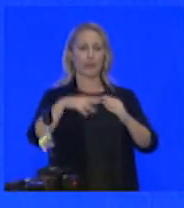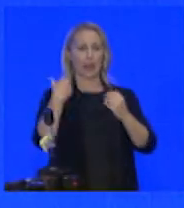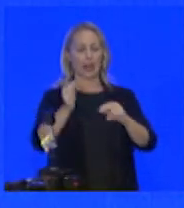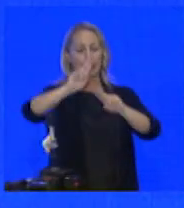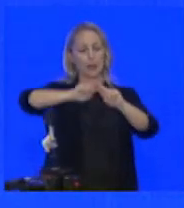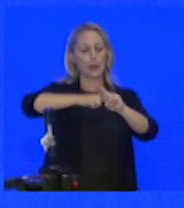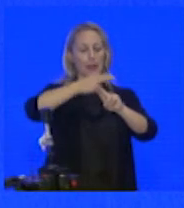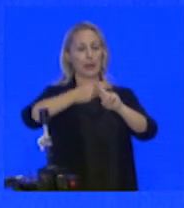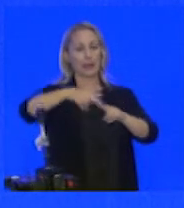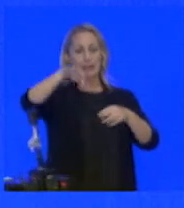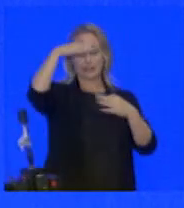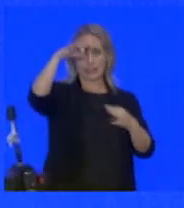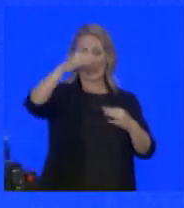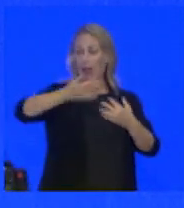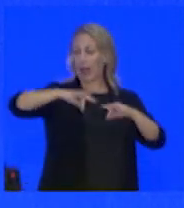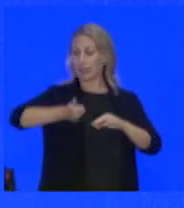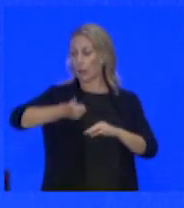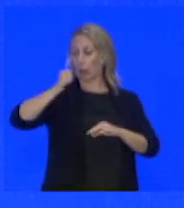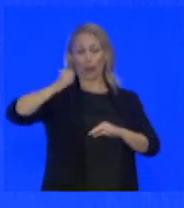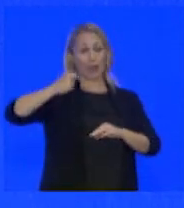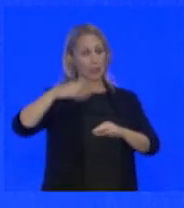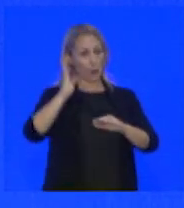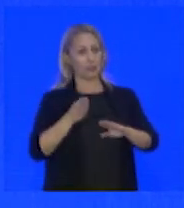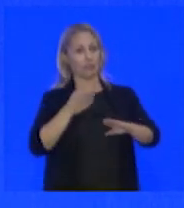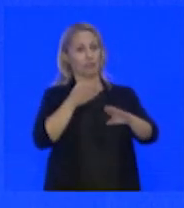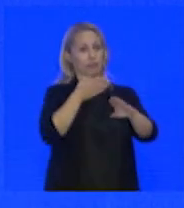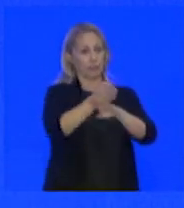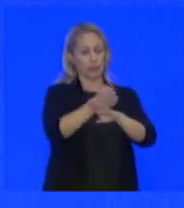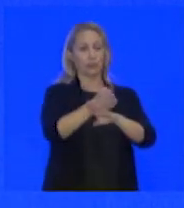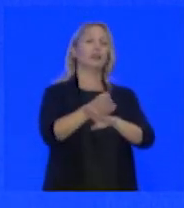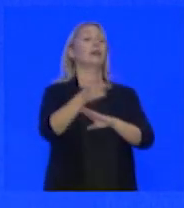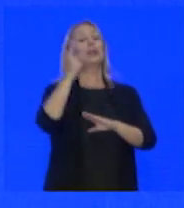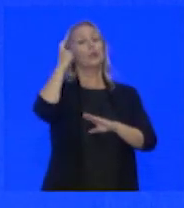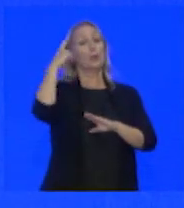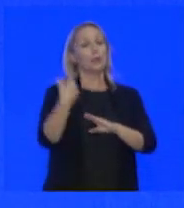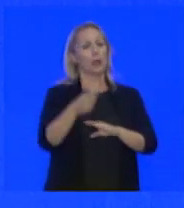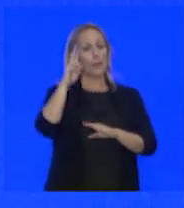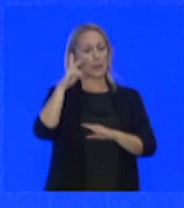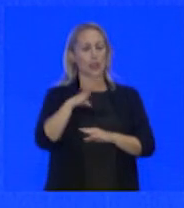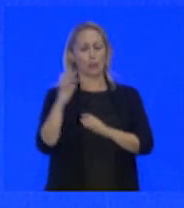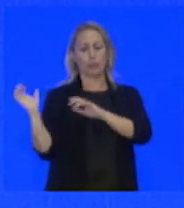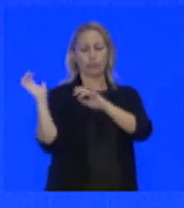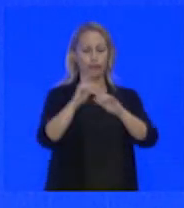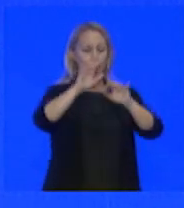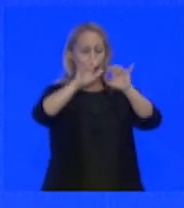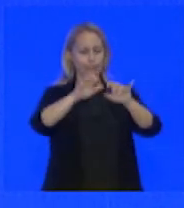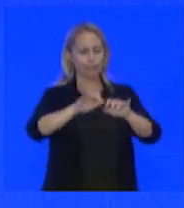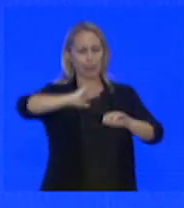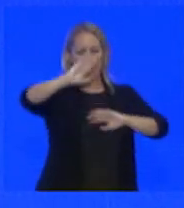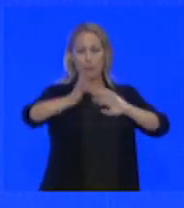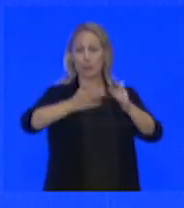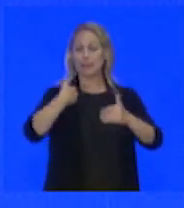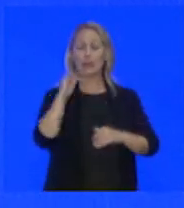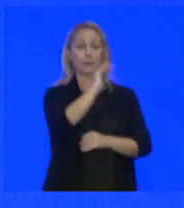από προχθές και ήδη έχει, από ό,τι ενημερώνομαι, μαζικότατη συμμετοχή. Και καλό όσους έχουν